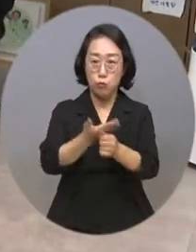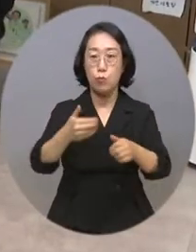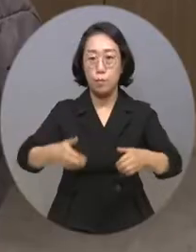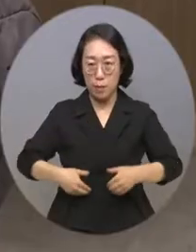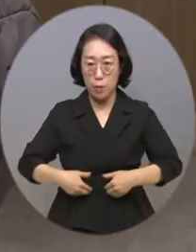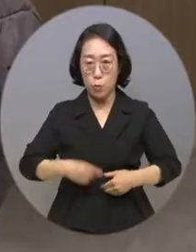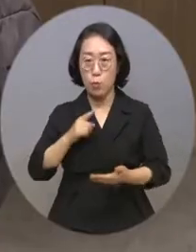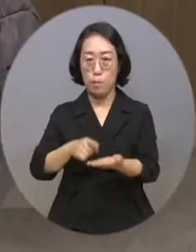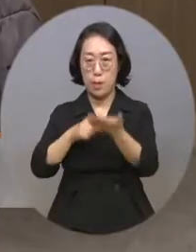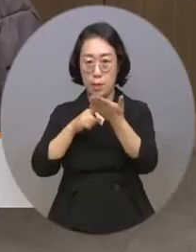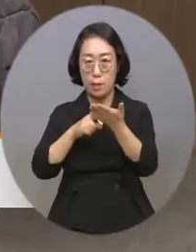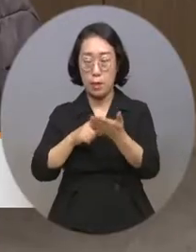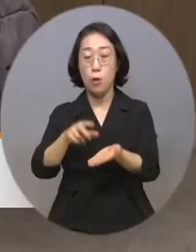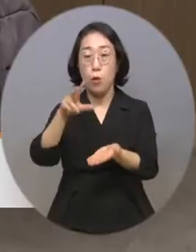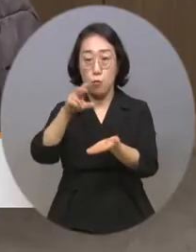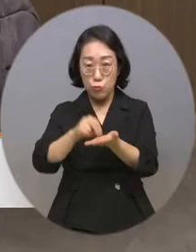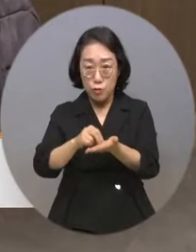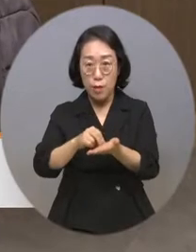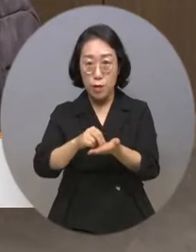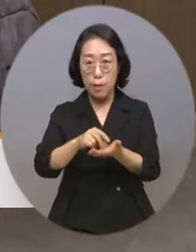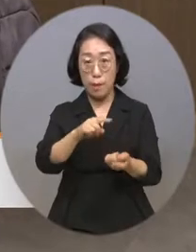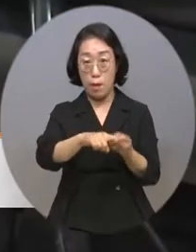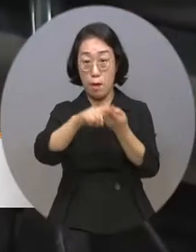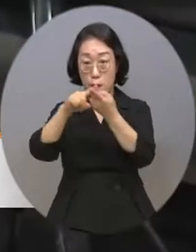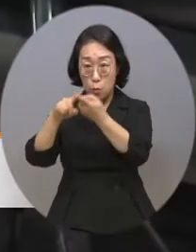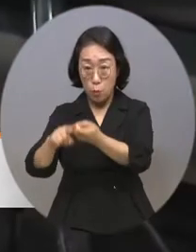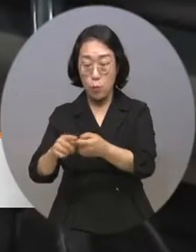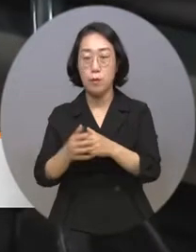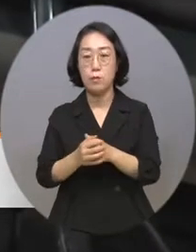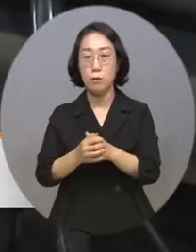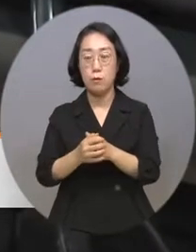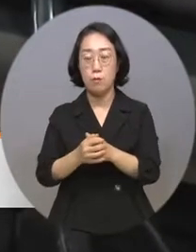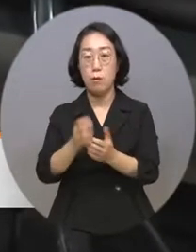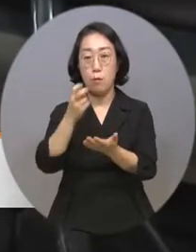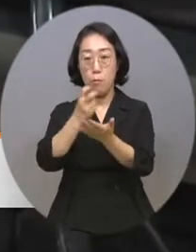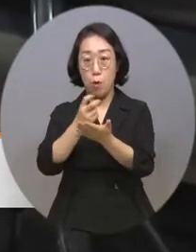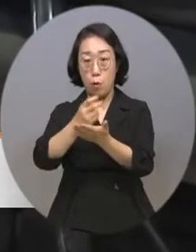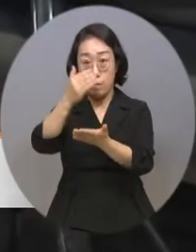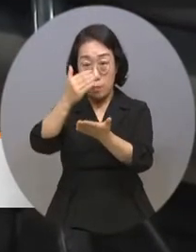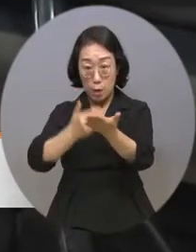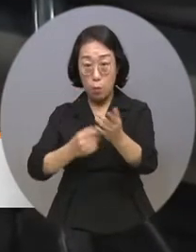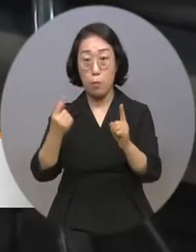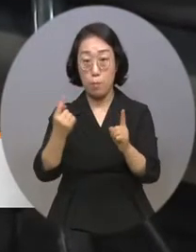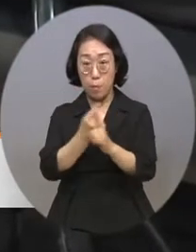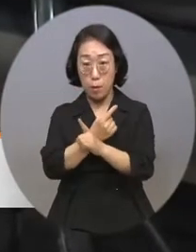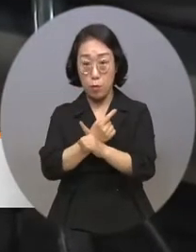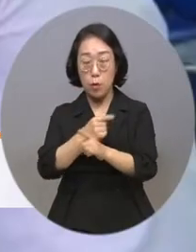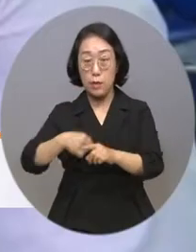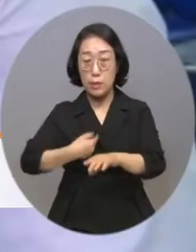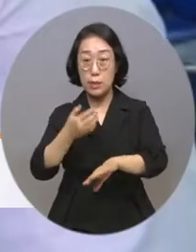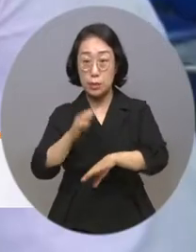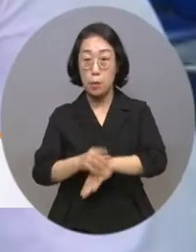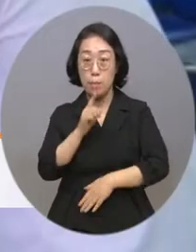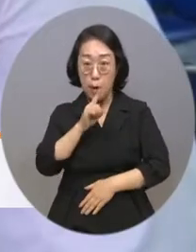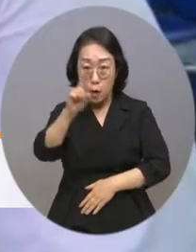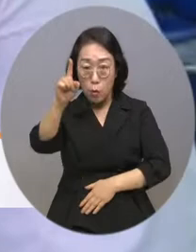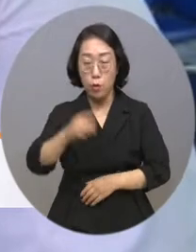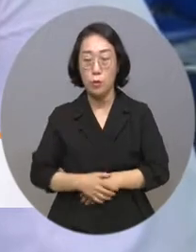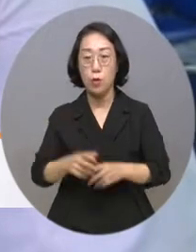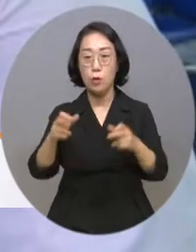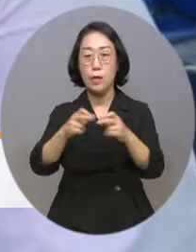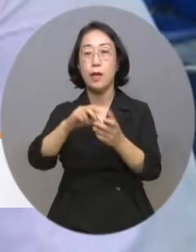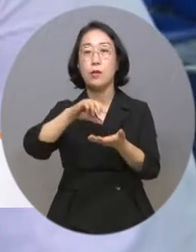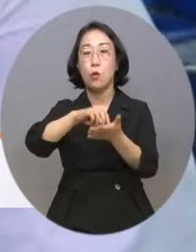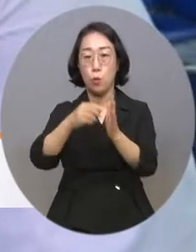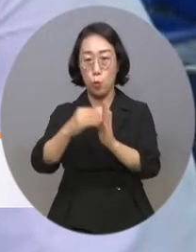왔습니다. 해당 문제를 반영해 이번 개정안에서는 장애인 근로자가 보조공학기기를 신청하는 경우 장애 정도와 예산